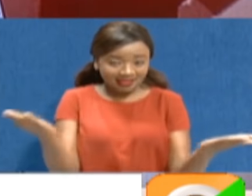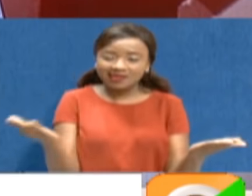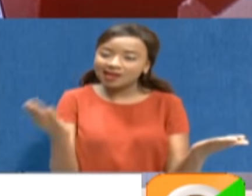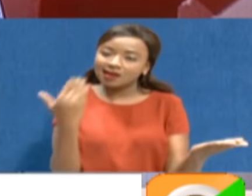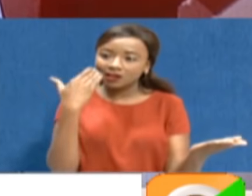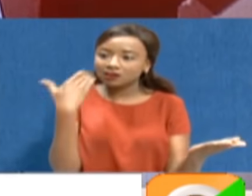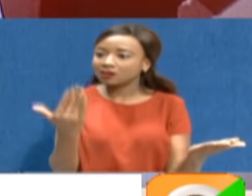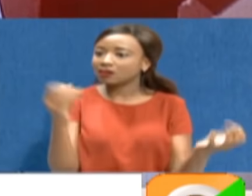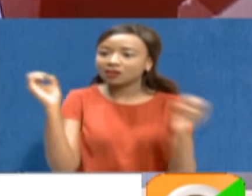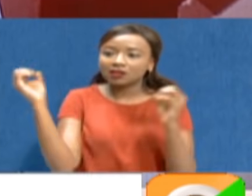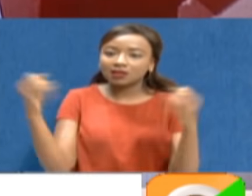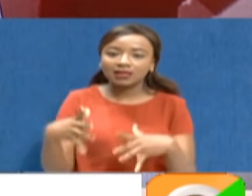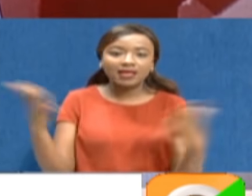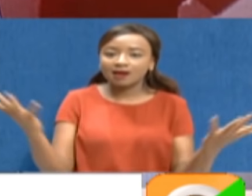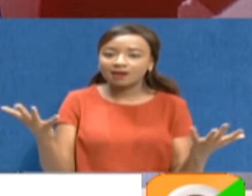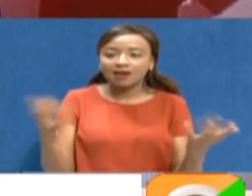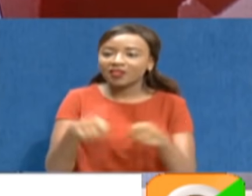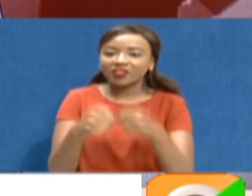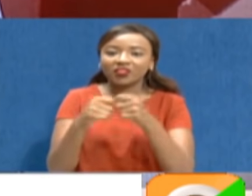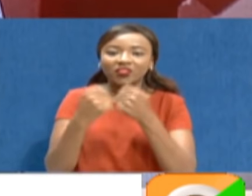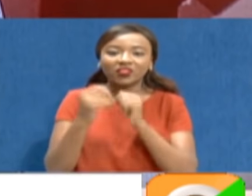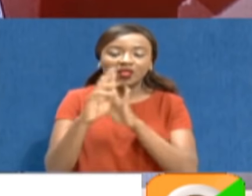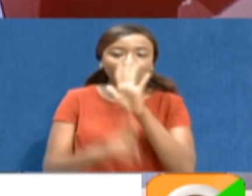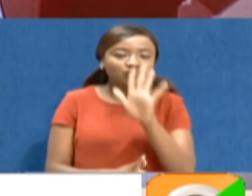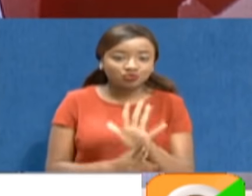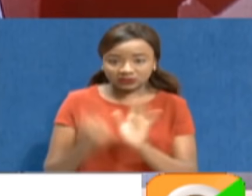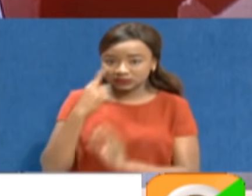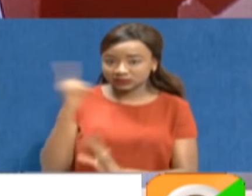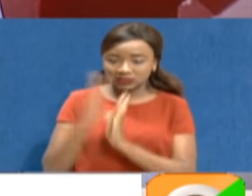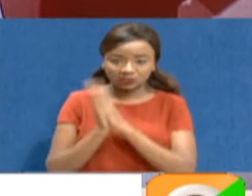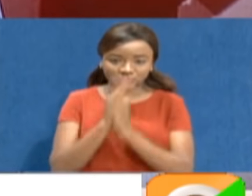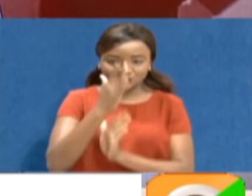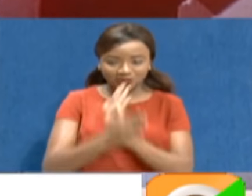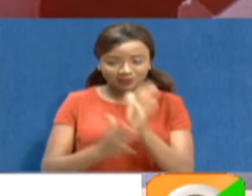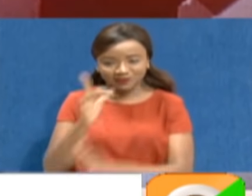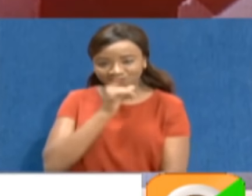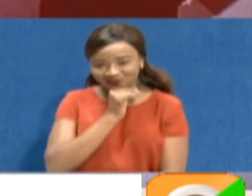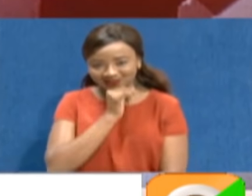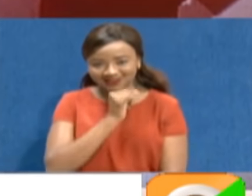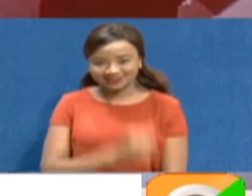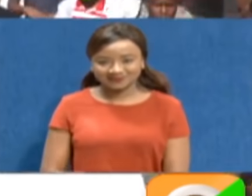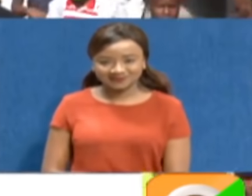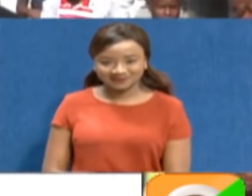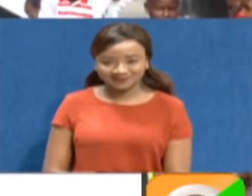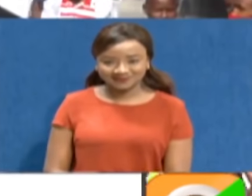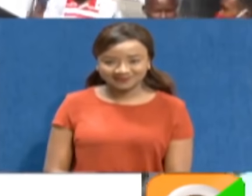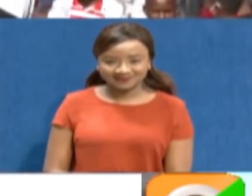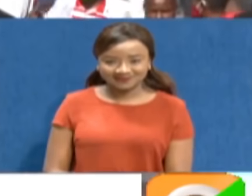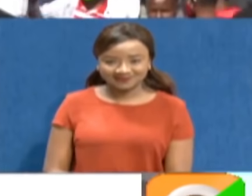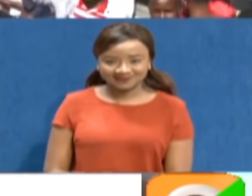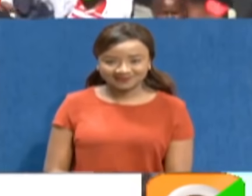kuonekana wazi wazi wakikaidi maagizo ya kujilinda. Kadzo Gunga na tuarifu zaidi.